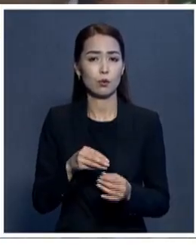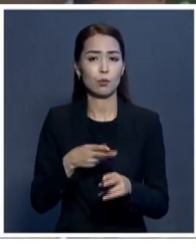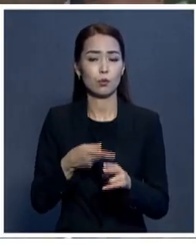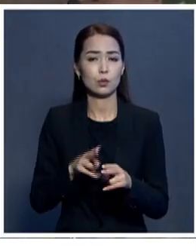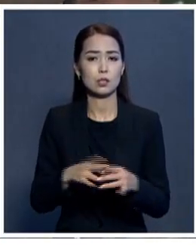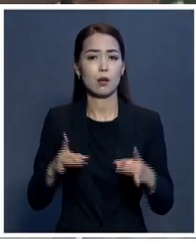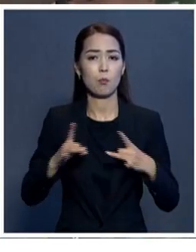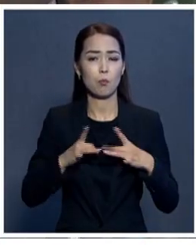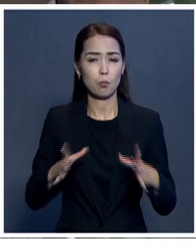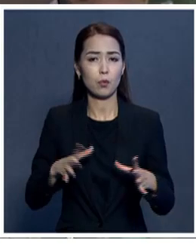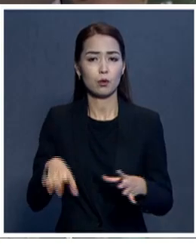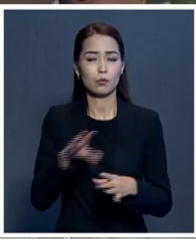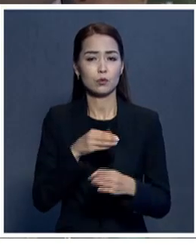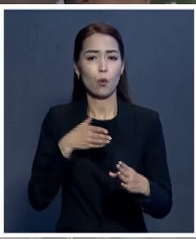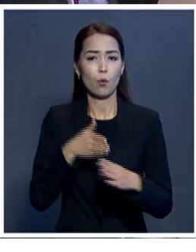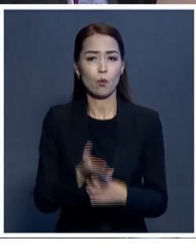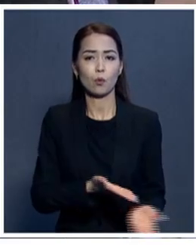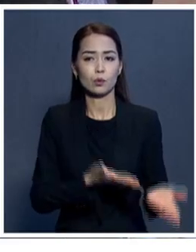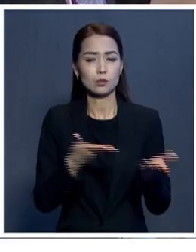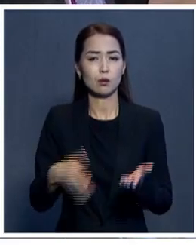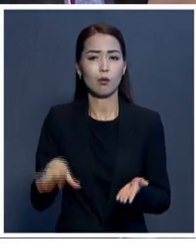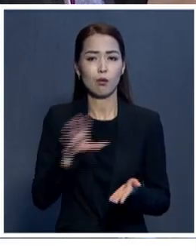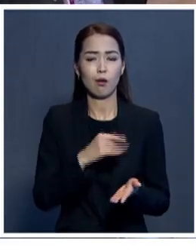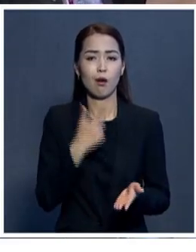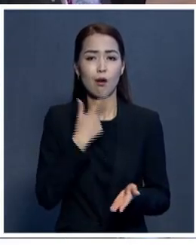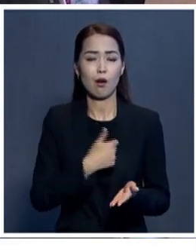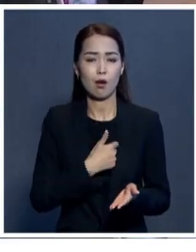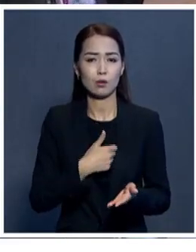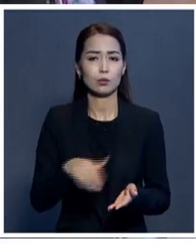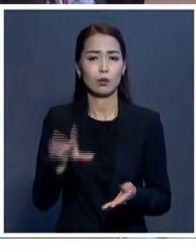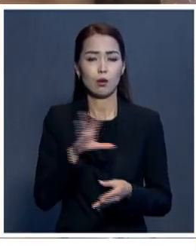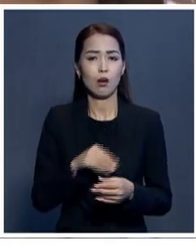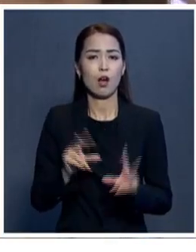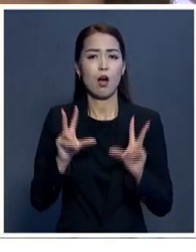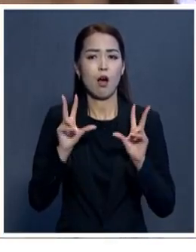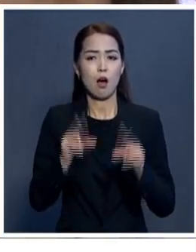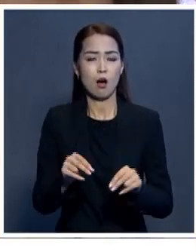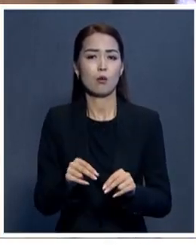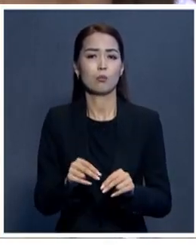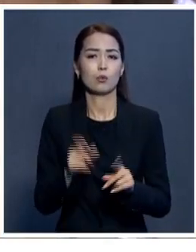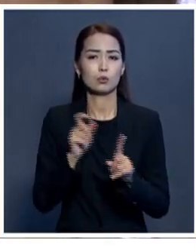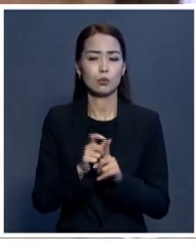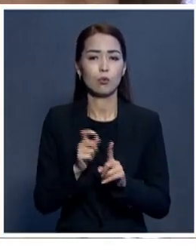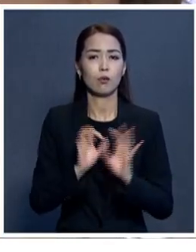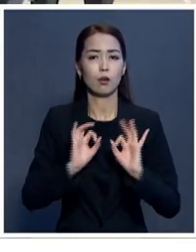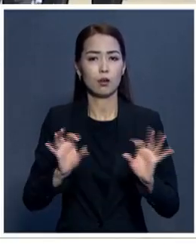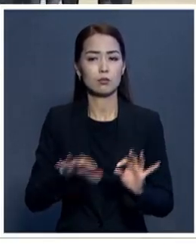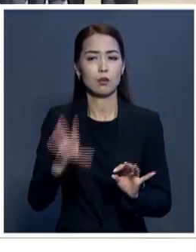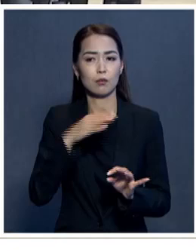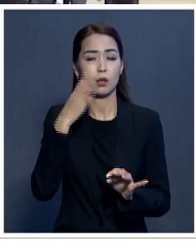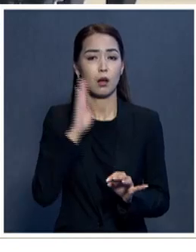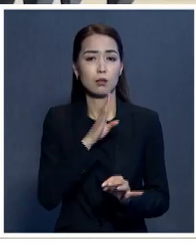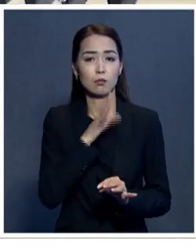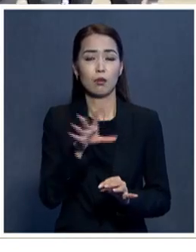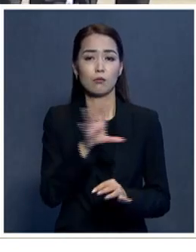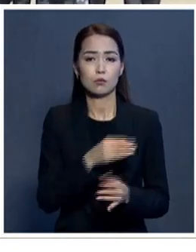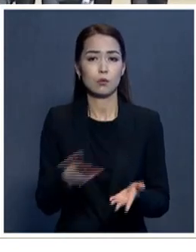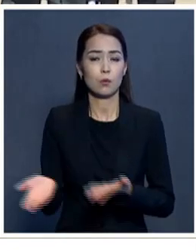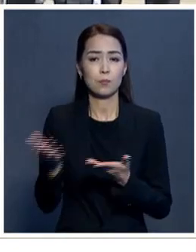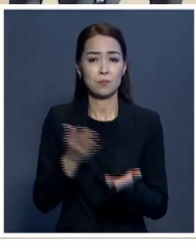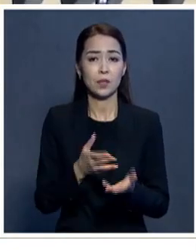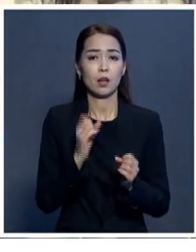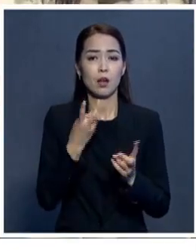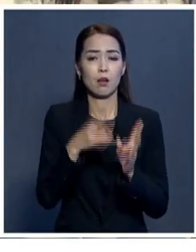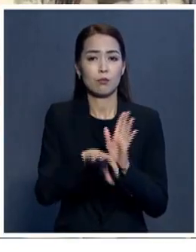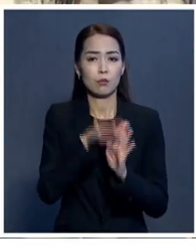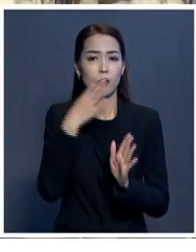шараға жиналған қонақтарда тілеп, сарбаздарды әскери қызметке адал болуға шақырды. Ата-аналар атынан екі адам құттықтады. Ал бір